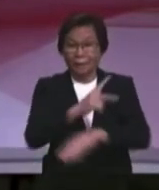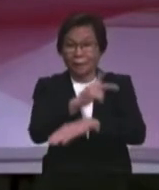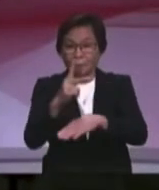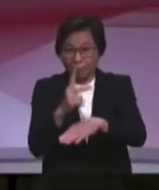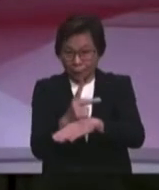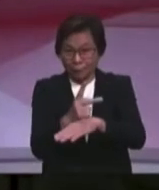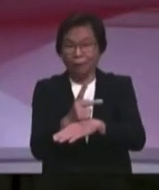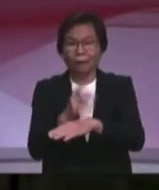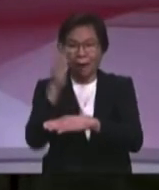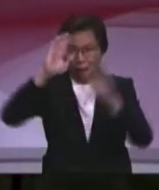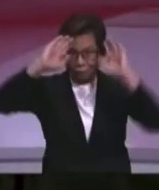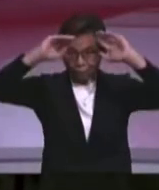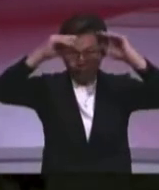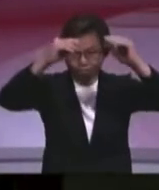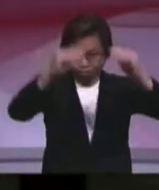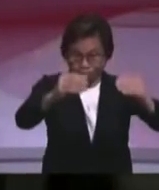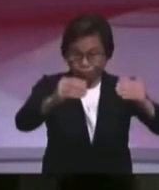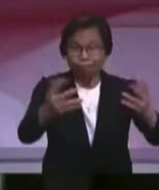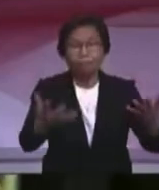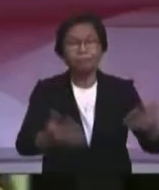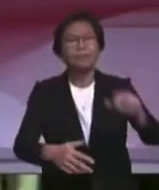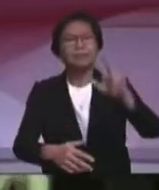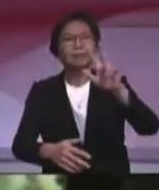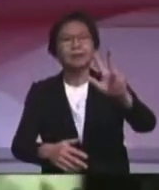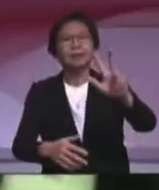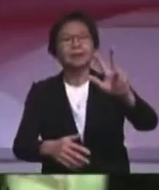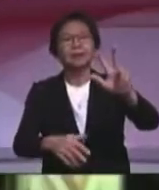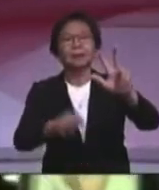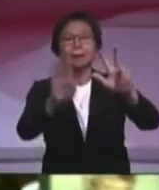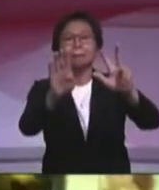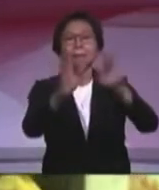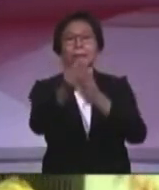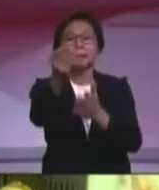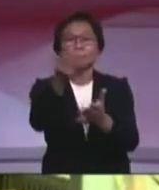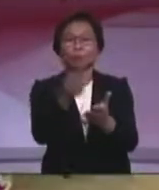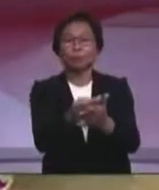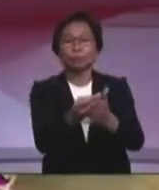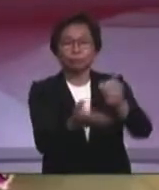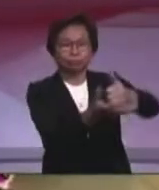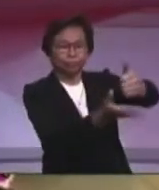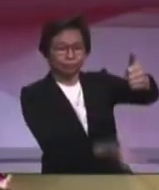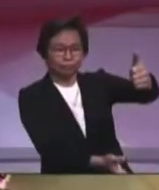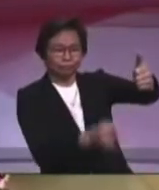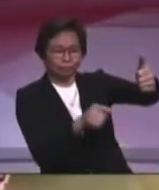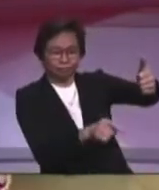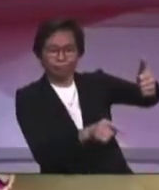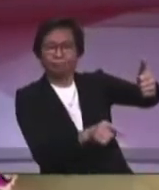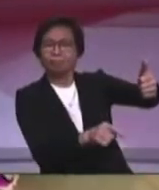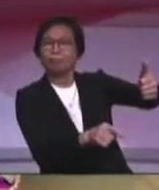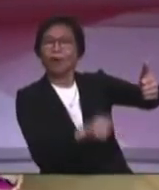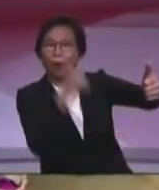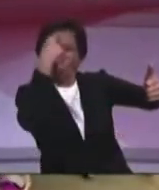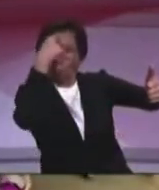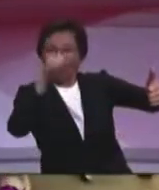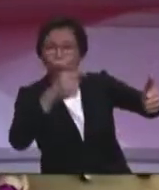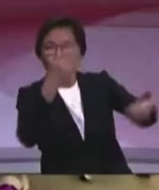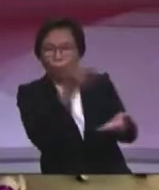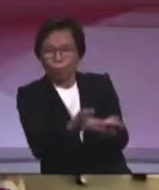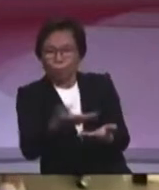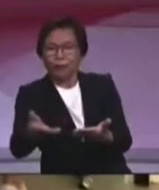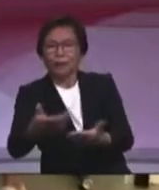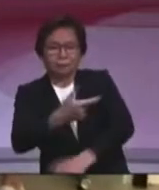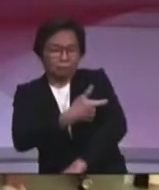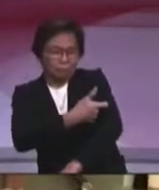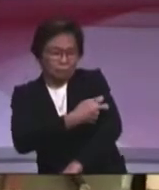perhatian utama sebanyak tiga biliar dingin telah diperuntukkan khusus bagi perolehan